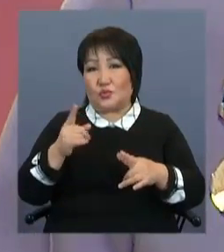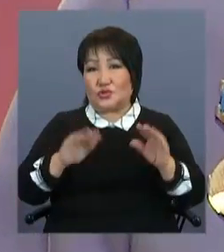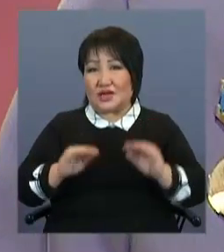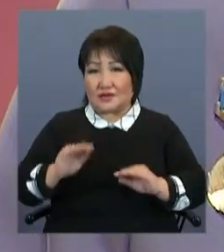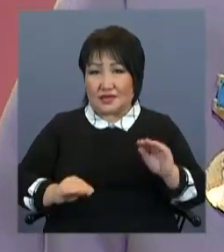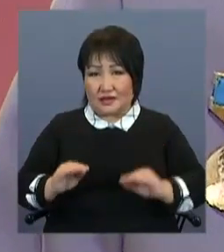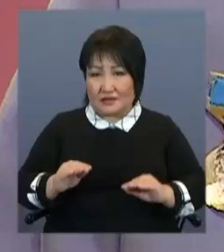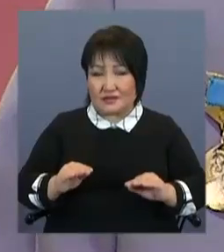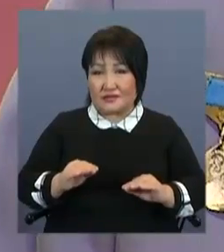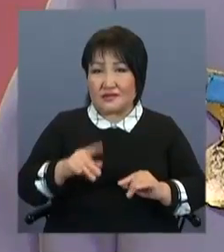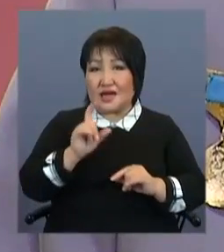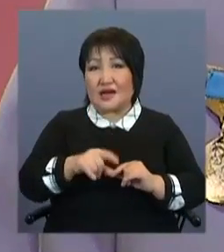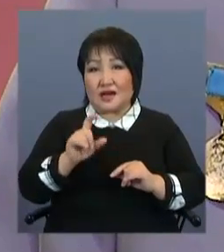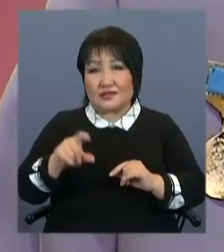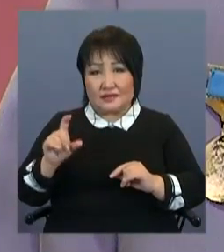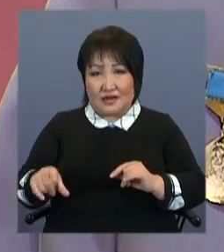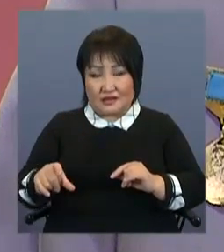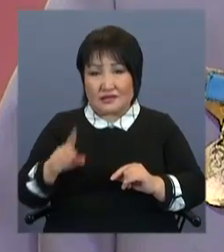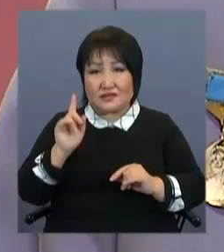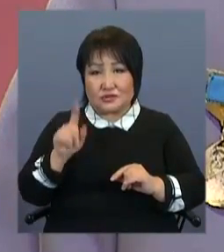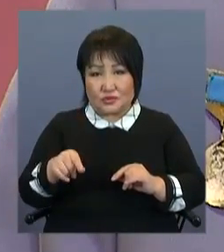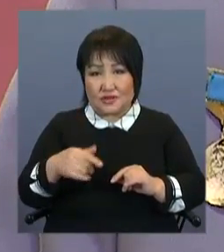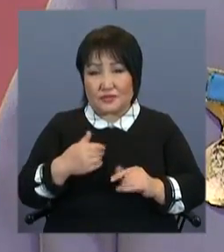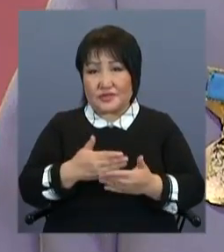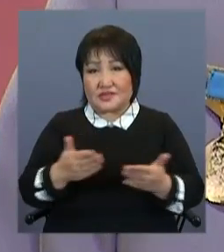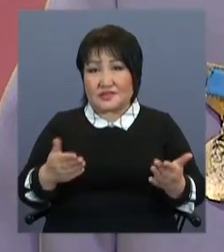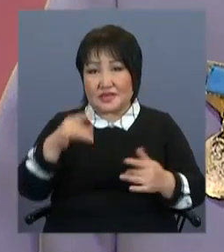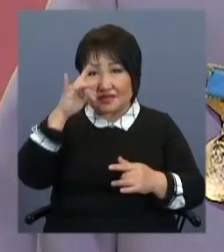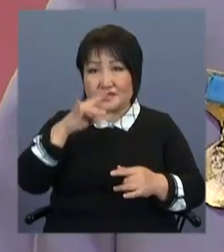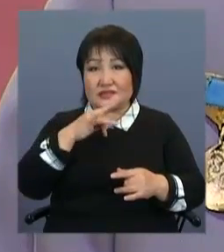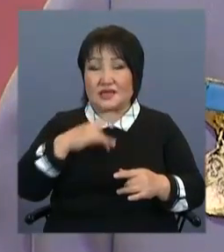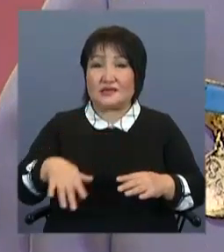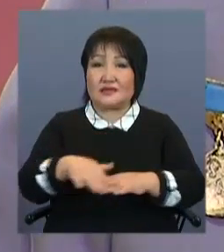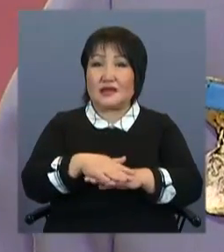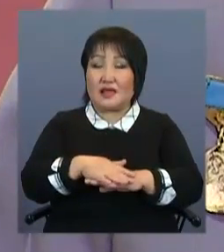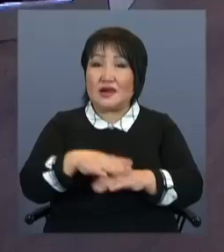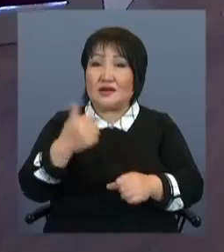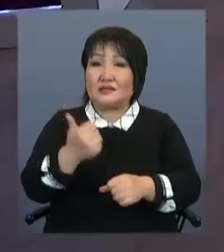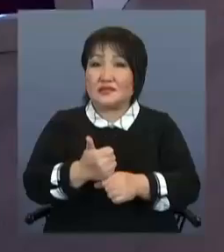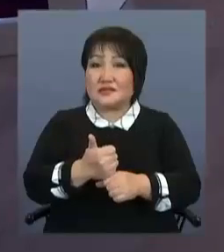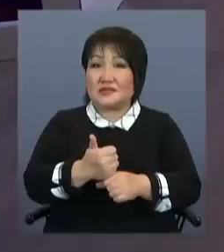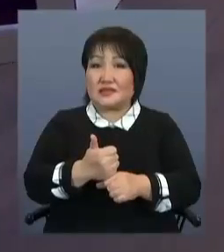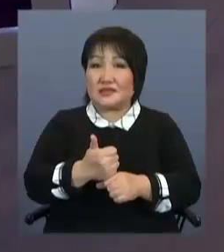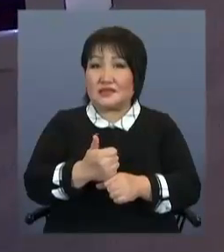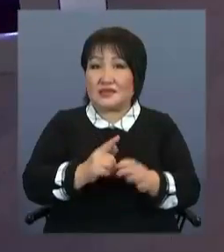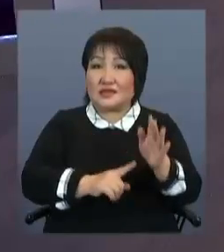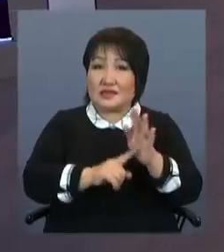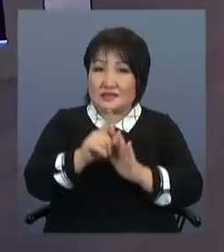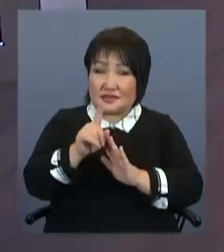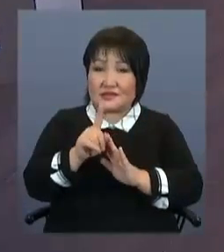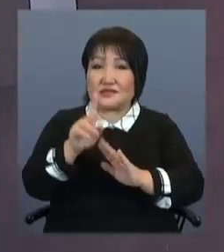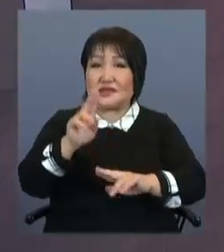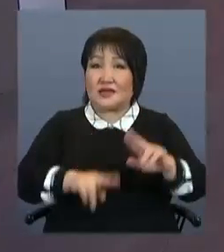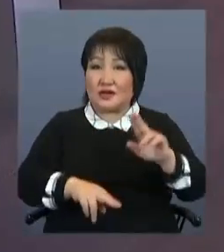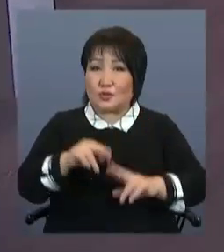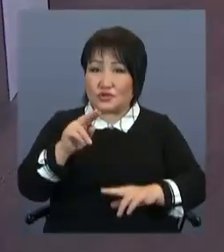кадрларына дейін. Соны біз Қазақстанның негізгі іргетасын қалаушы фундаменті болды деп